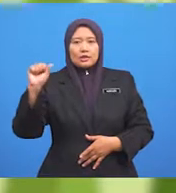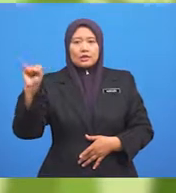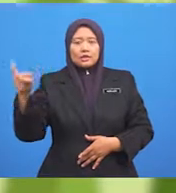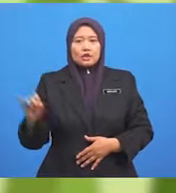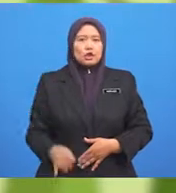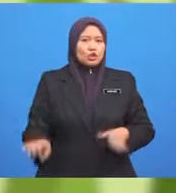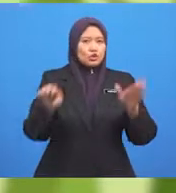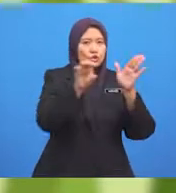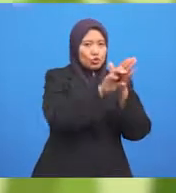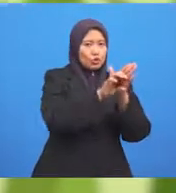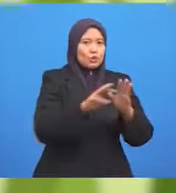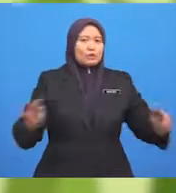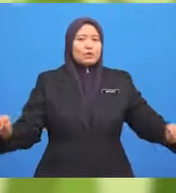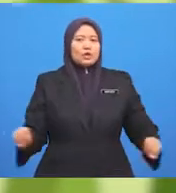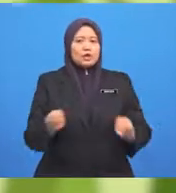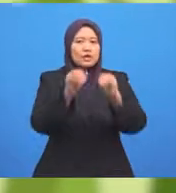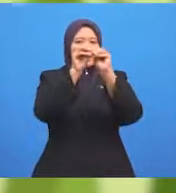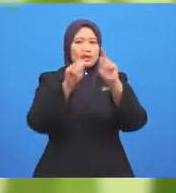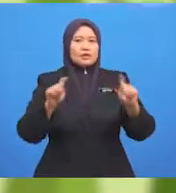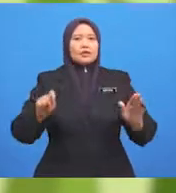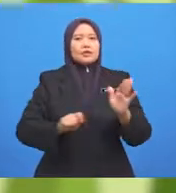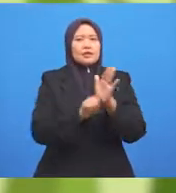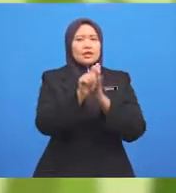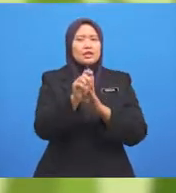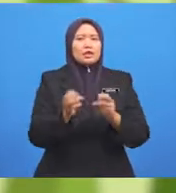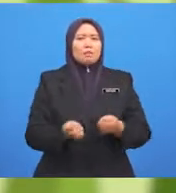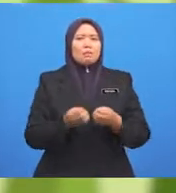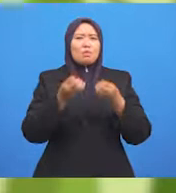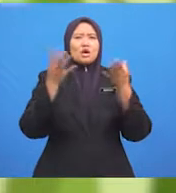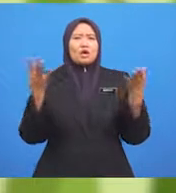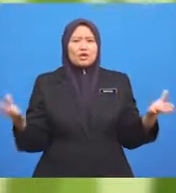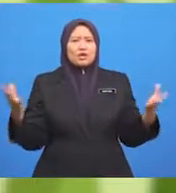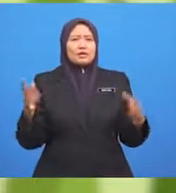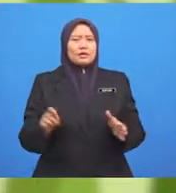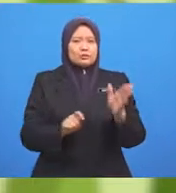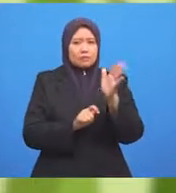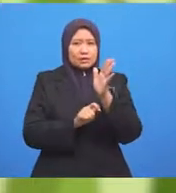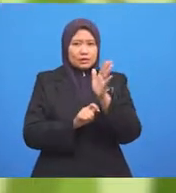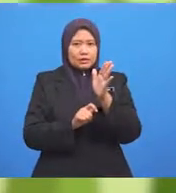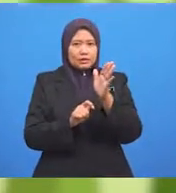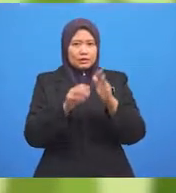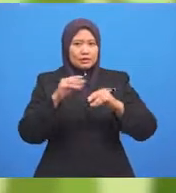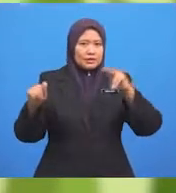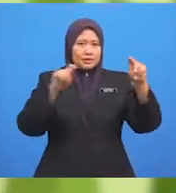tinggi banyak bertingkat. Baris ini mempunyai perulangan konsonan